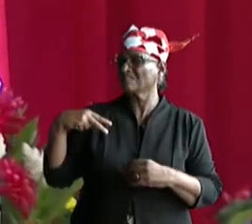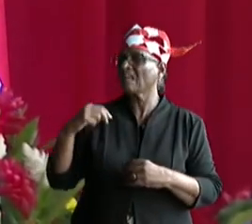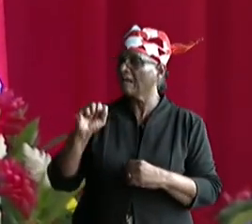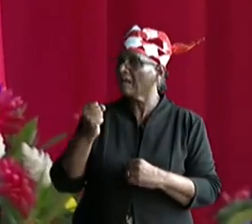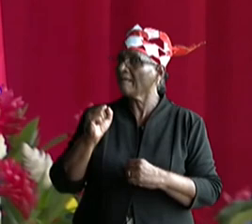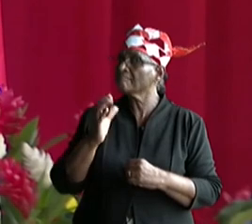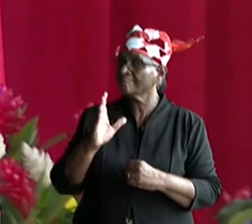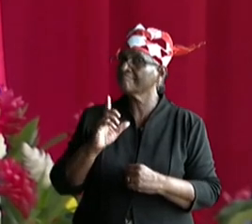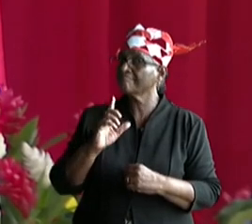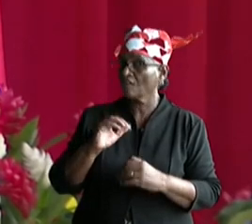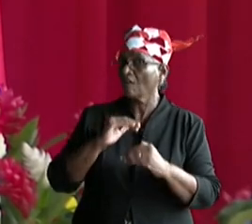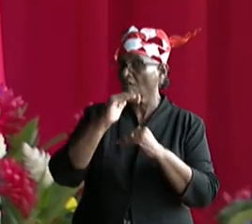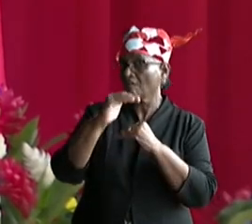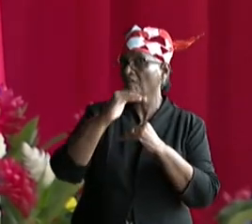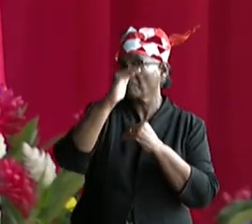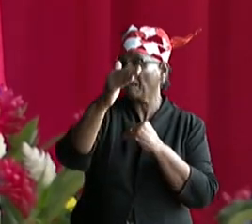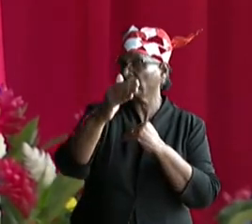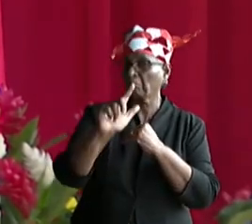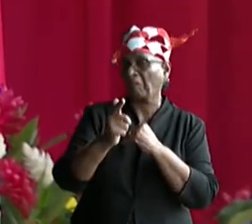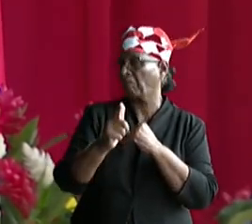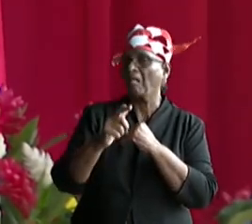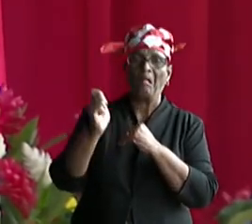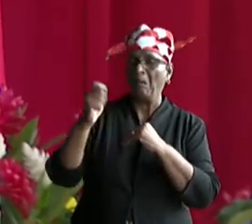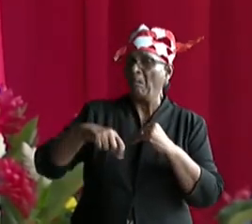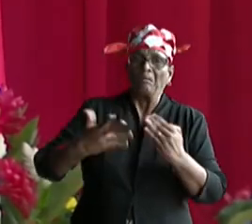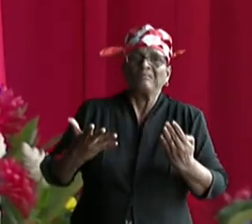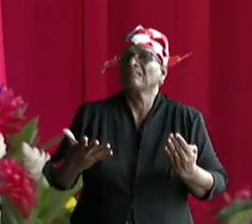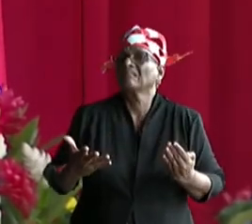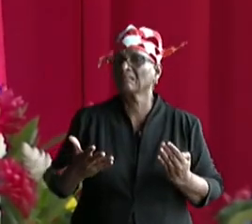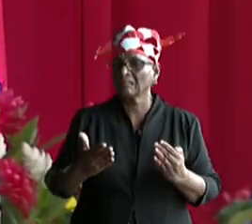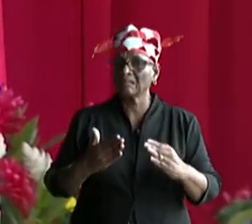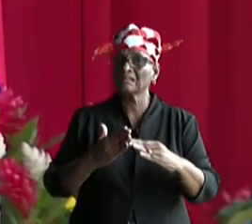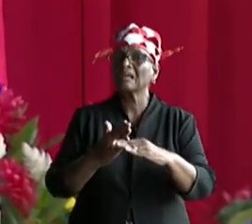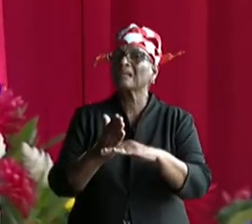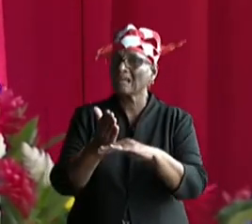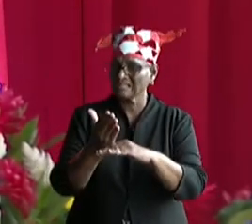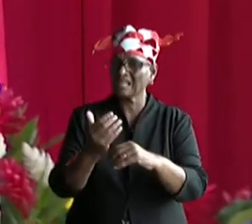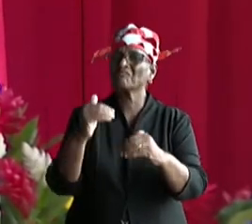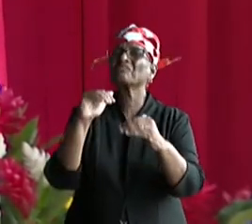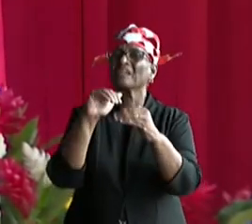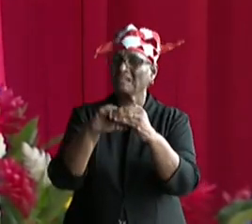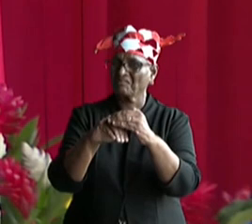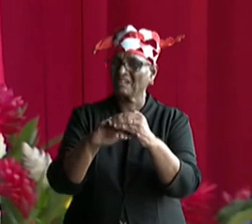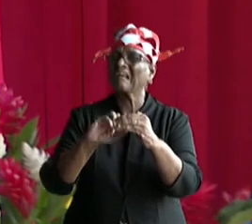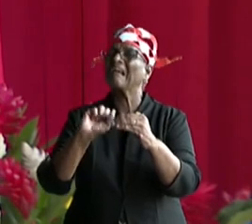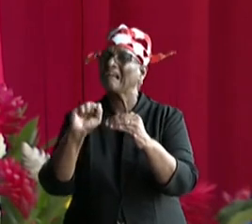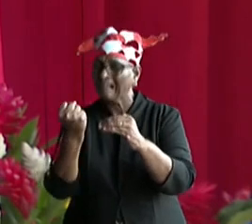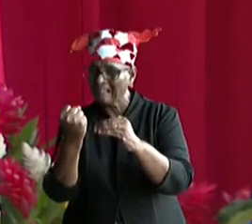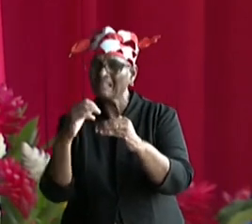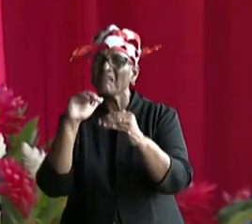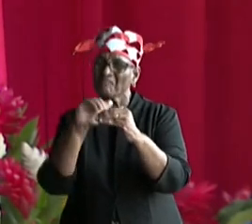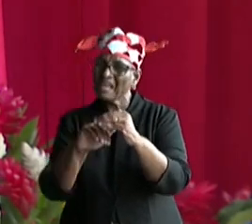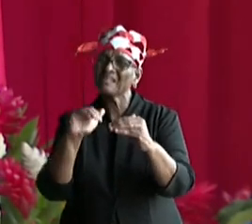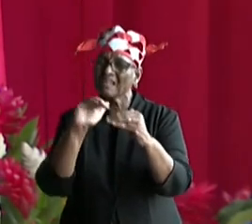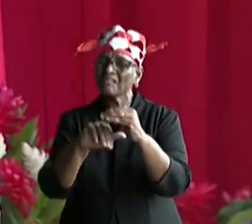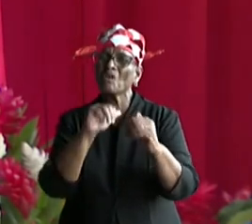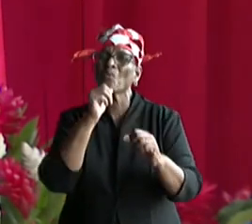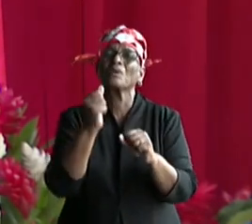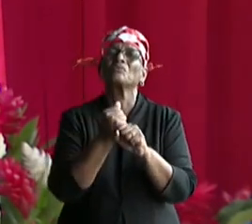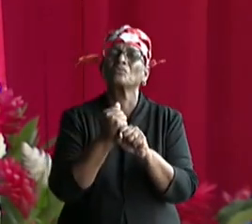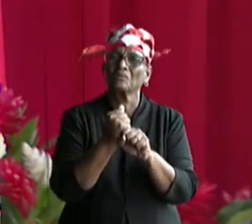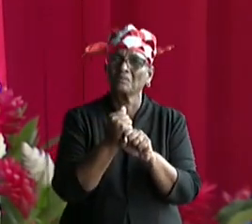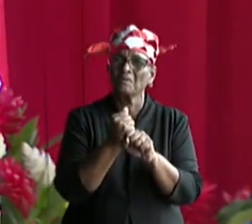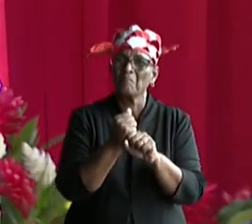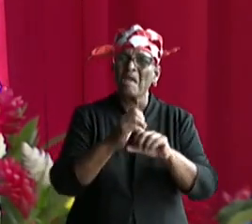zijn. De rechtsstaatgedachte, waar verder invulling aan, continu invulling aan gegeven moet worden met